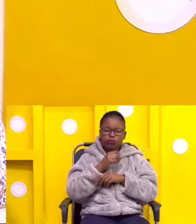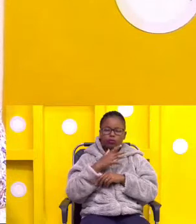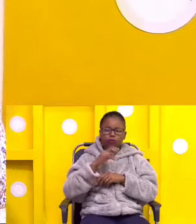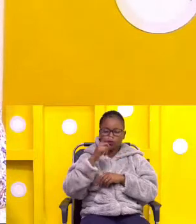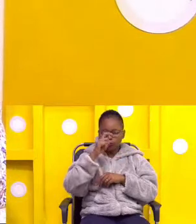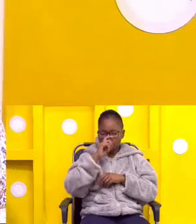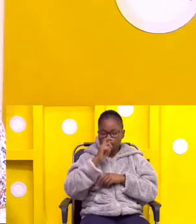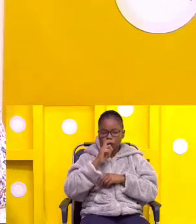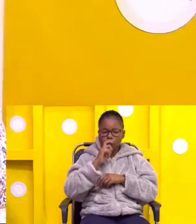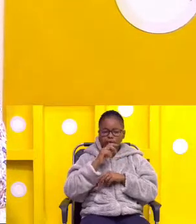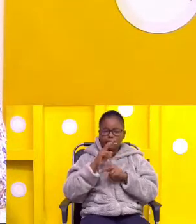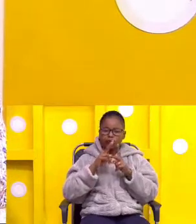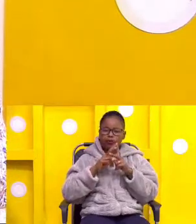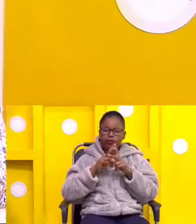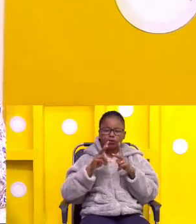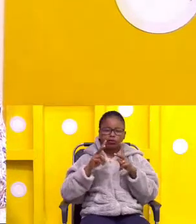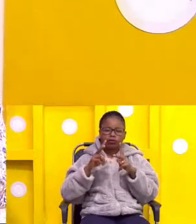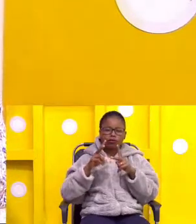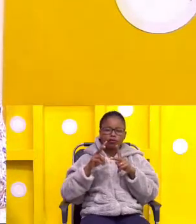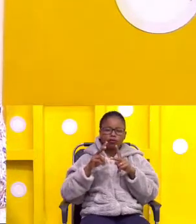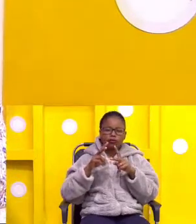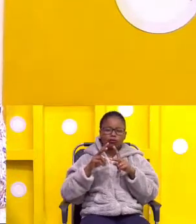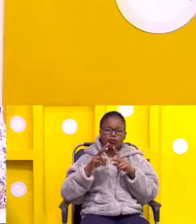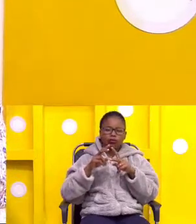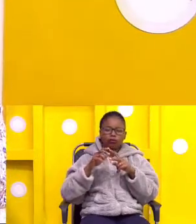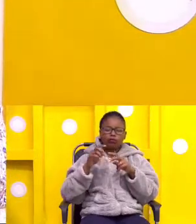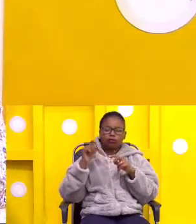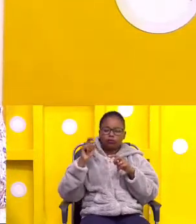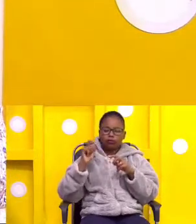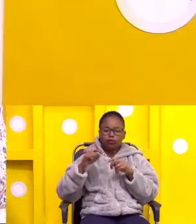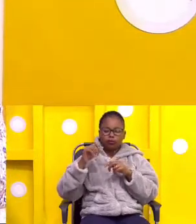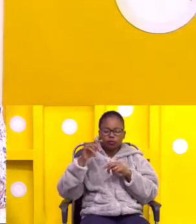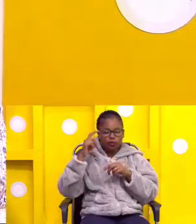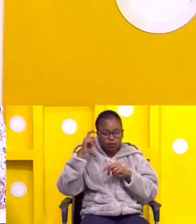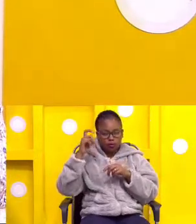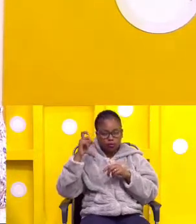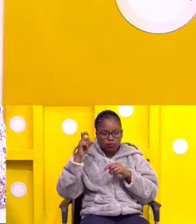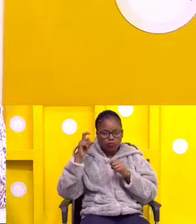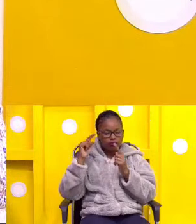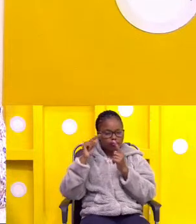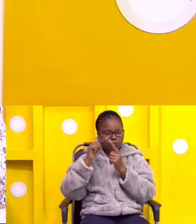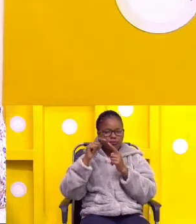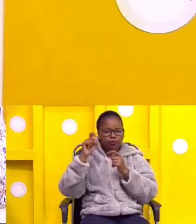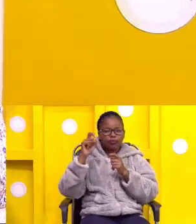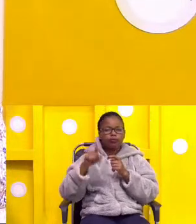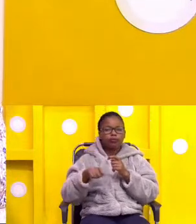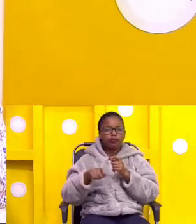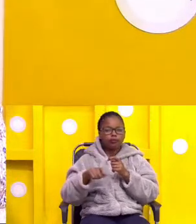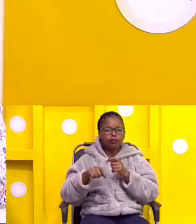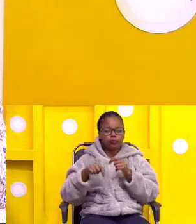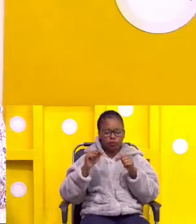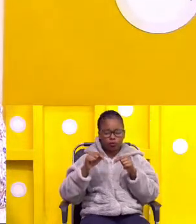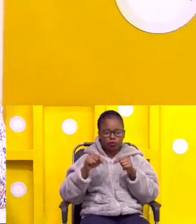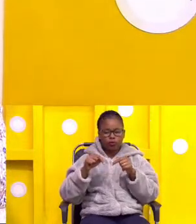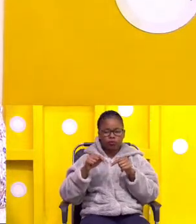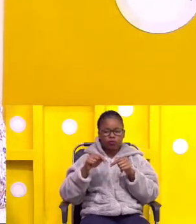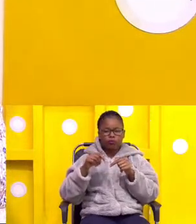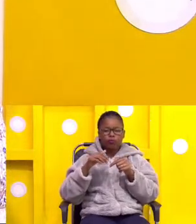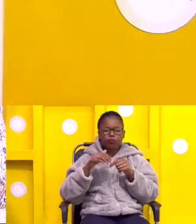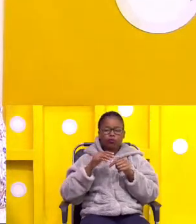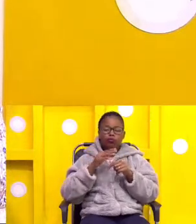kiigwira muronyi na uyu kwaya gukorokira thimo giaku ni gikinyaniire Umuthi uyu ri ni urakombaga besa cia sukari.